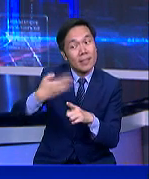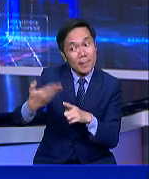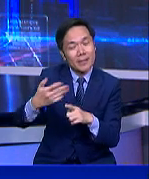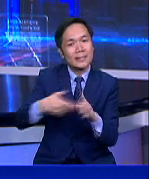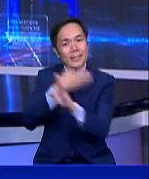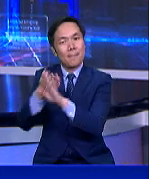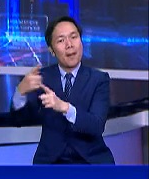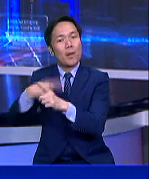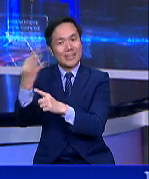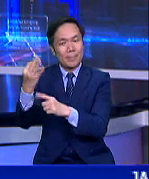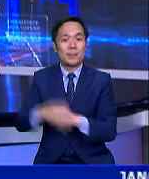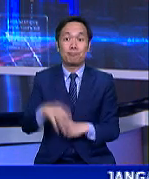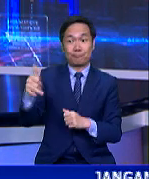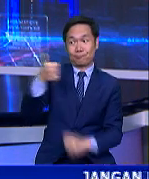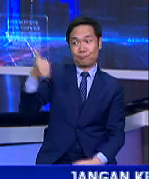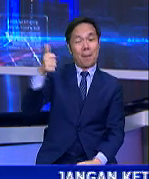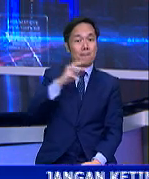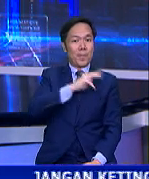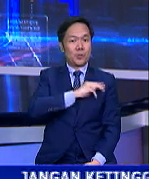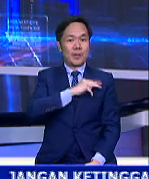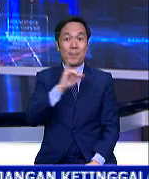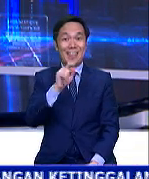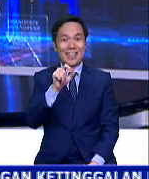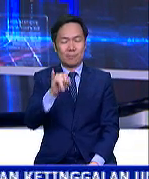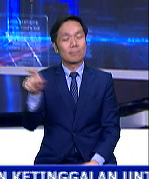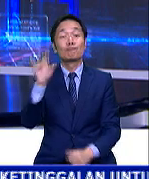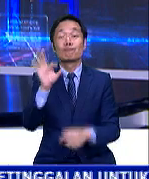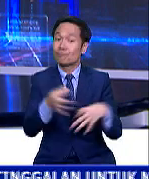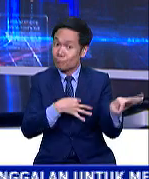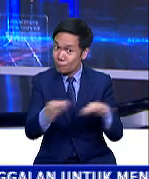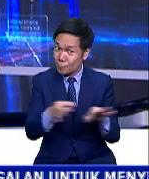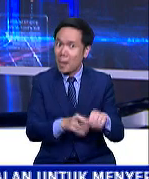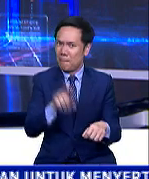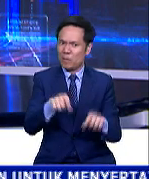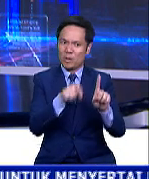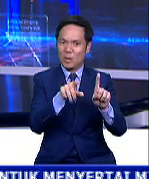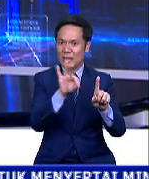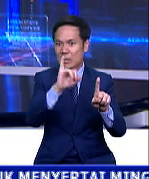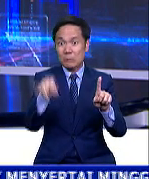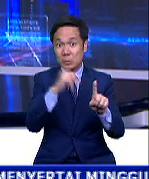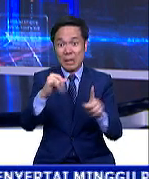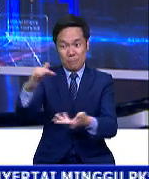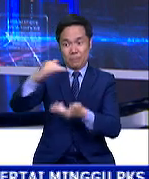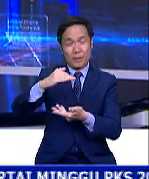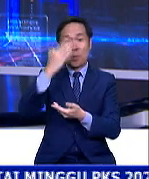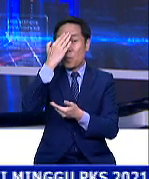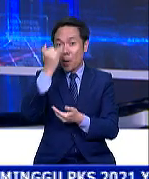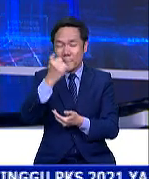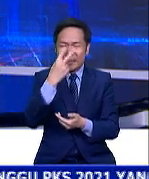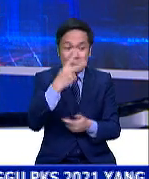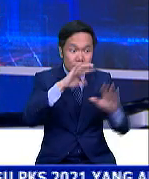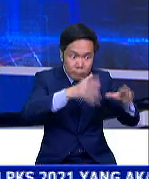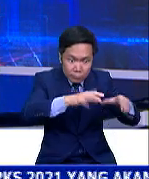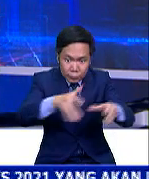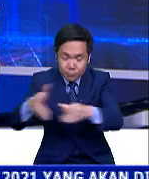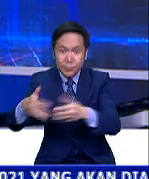Perdagangan Antarabangsa dan Industri, Datuk Seri Muhammad Azmin Ali, jumlah itu diperlukan bagi mencapai imuniti kelompok sektor